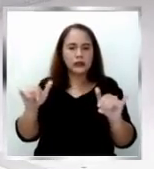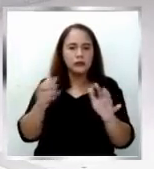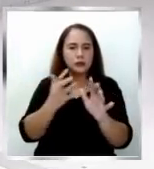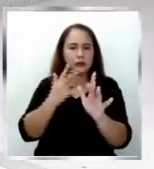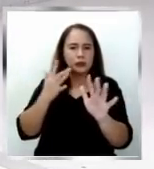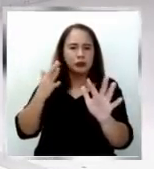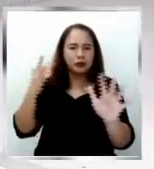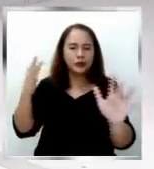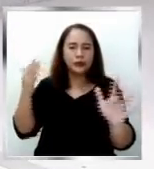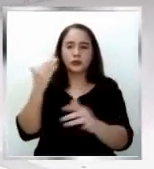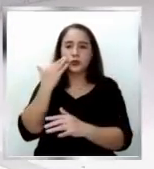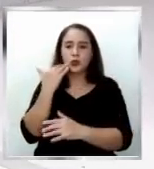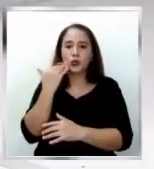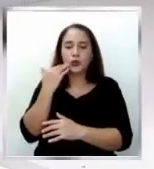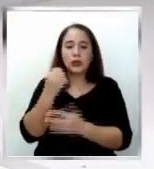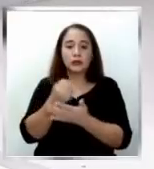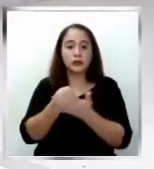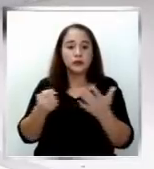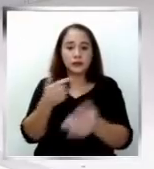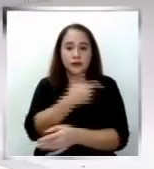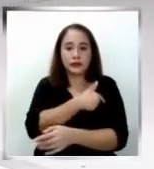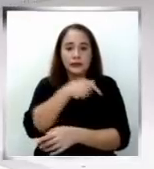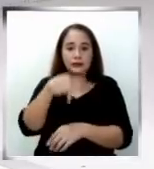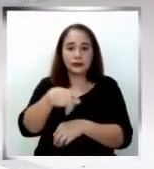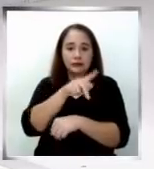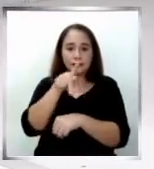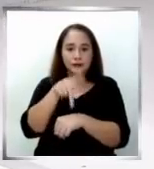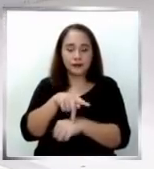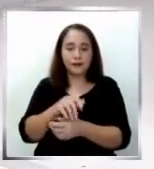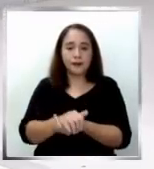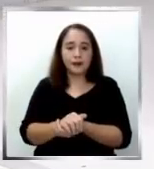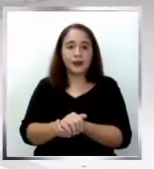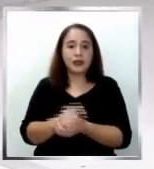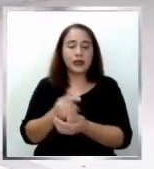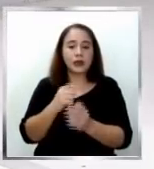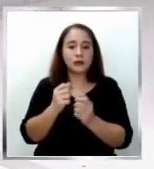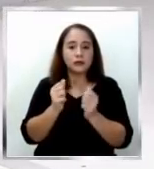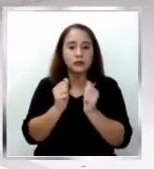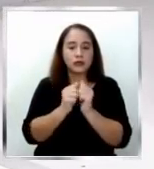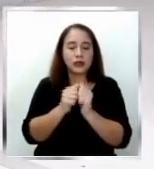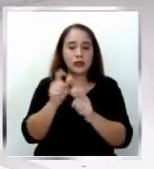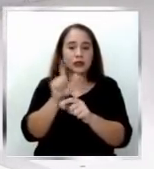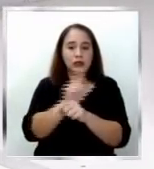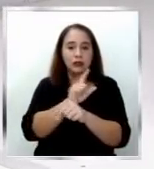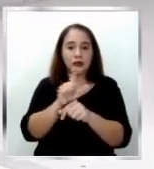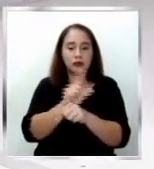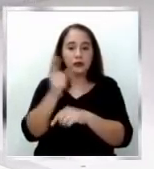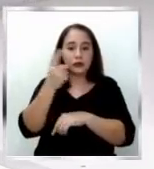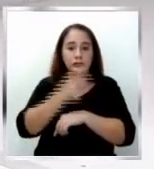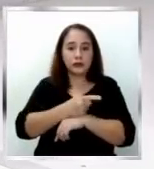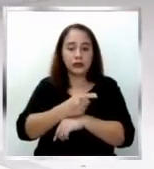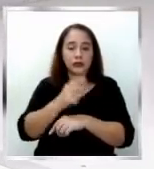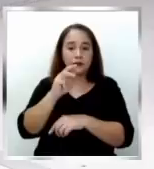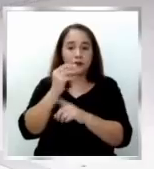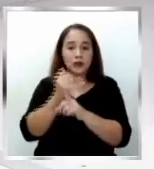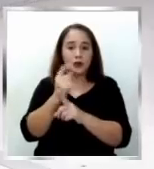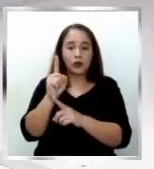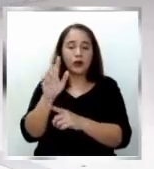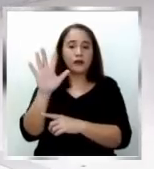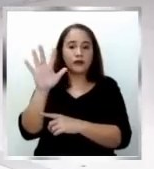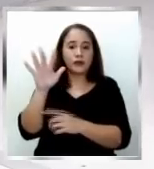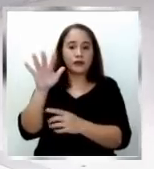na kulang ang supply ng bakuna sa bansa. Kaya naman kasabay sa pagunita ng Labor Day sa Mayo 1, 5,000 frontline workers